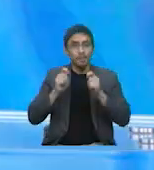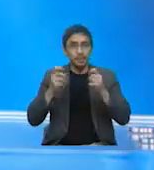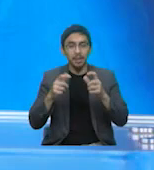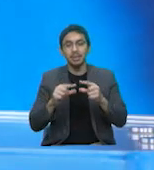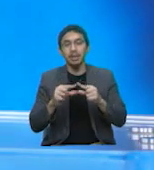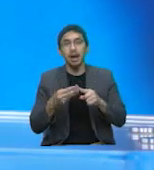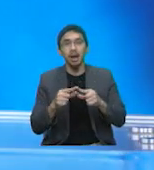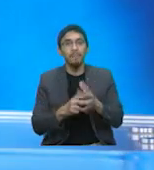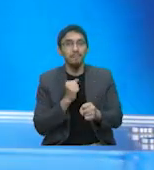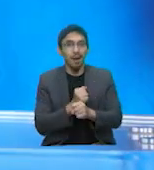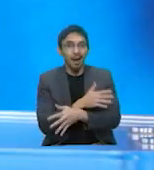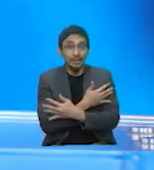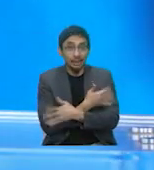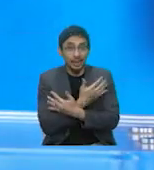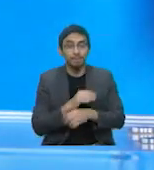di Sabang